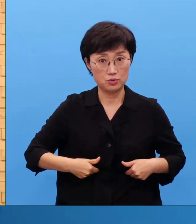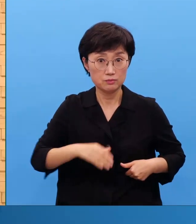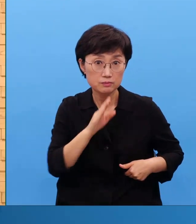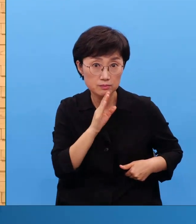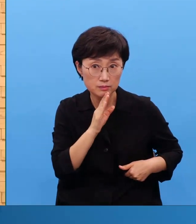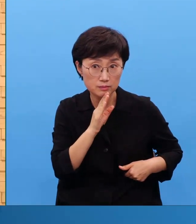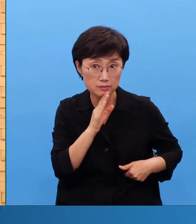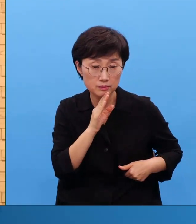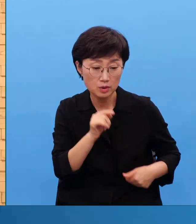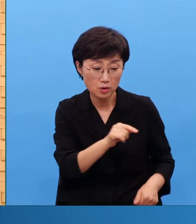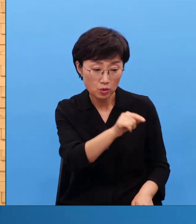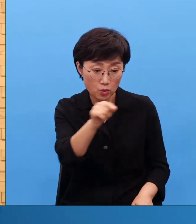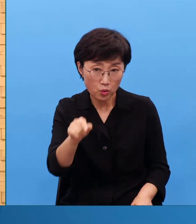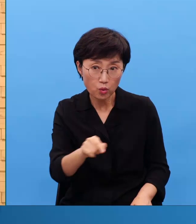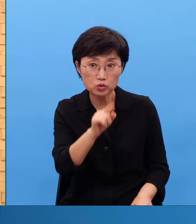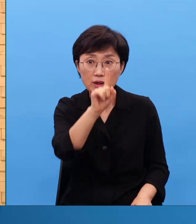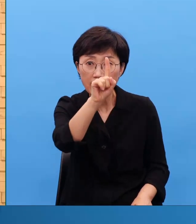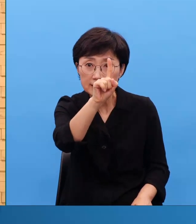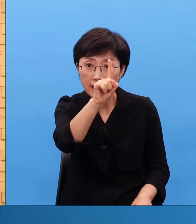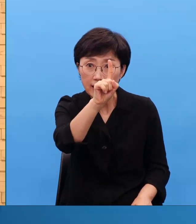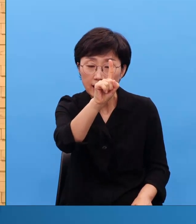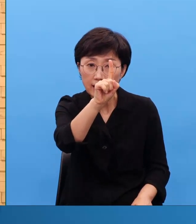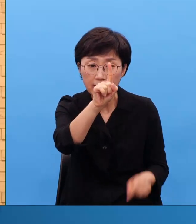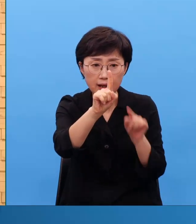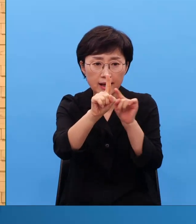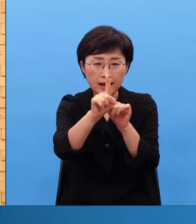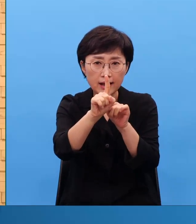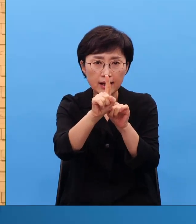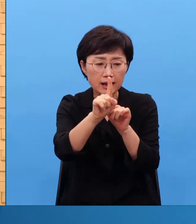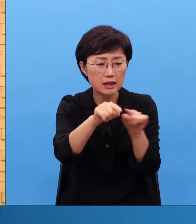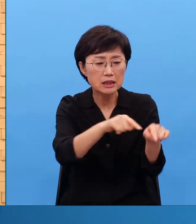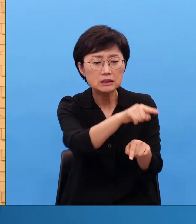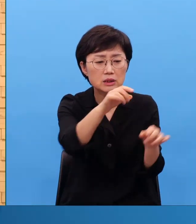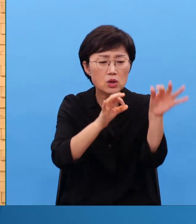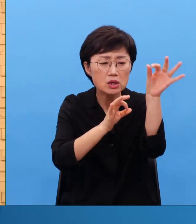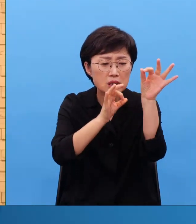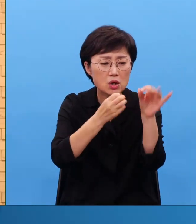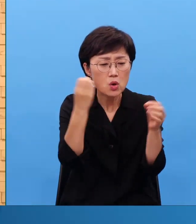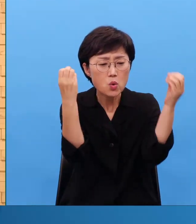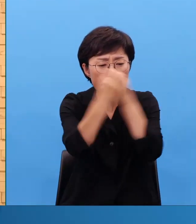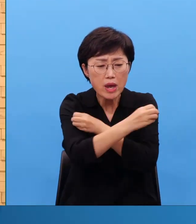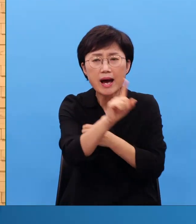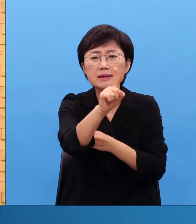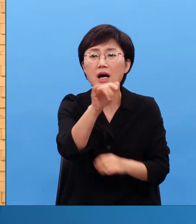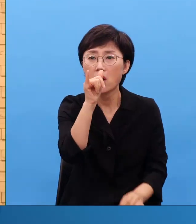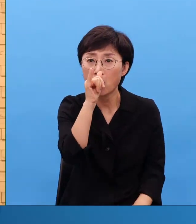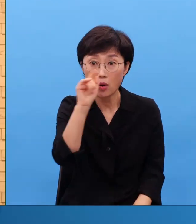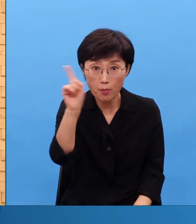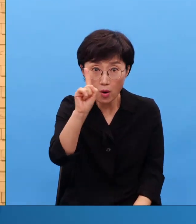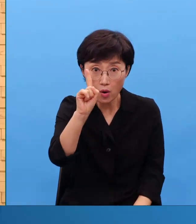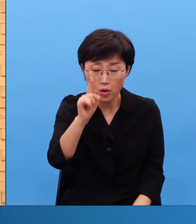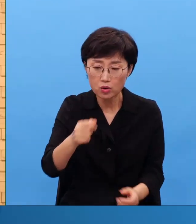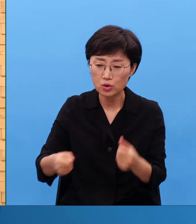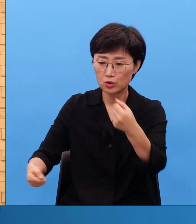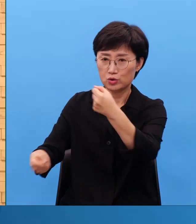them 추수 감사절을 잘 못 이해한 겁니다. is that they had failed to understand true